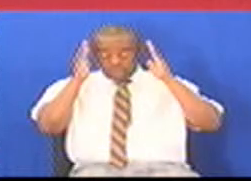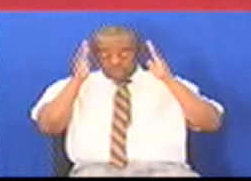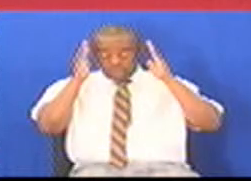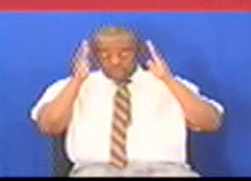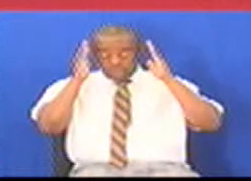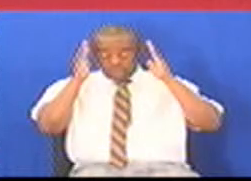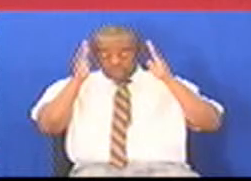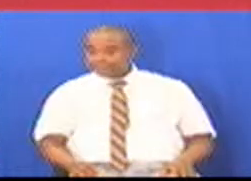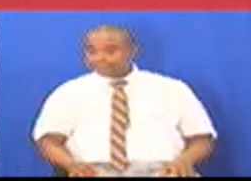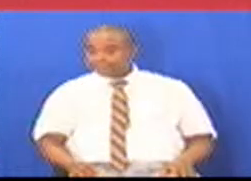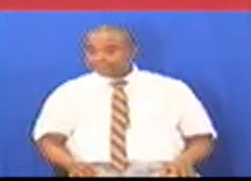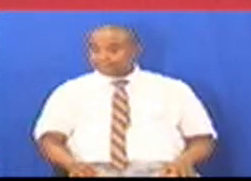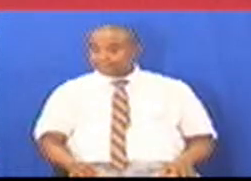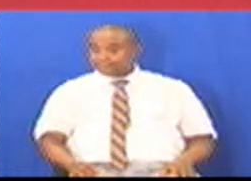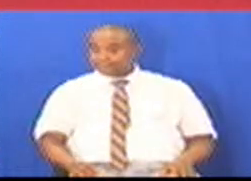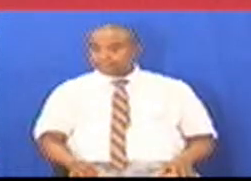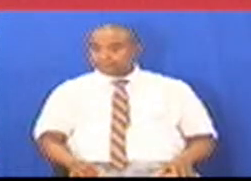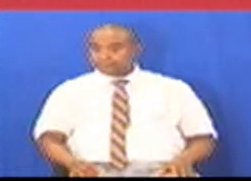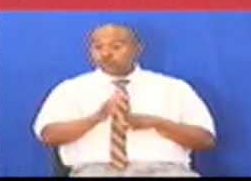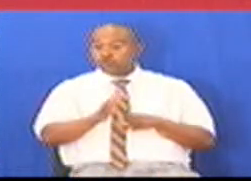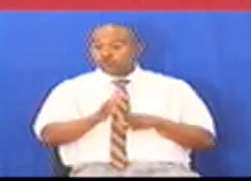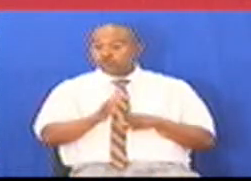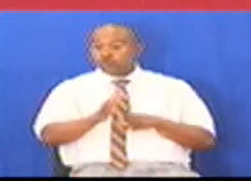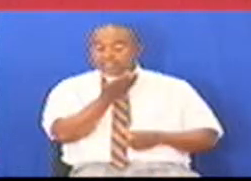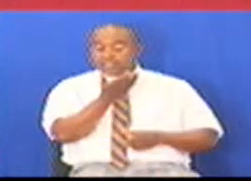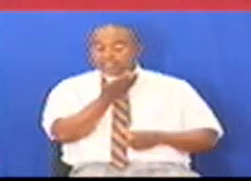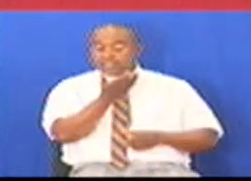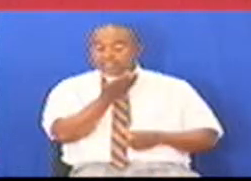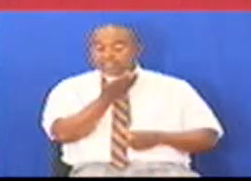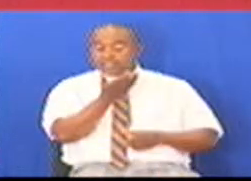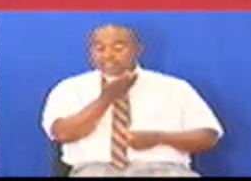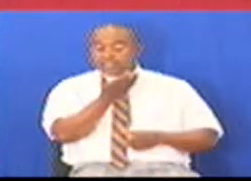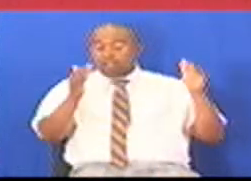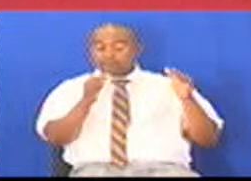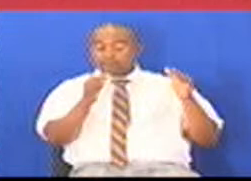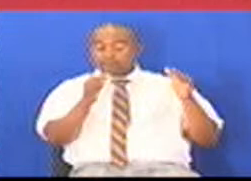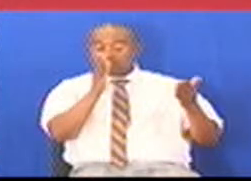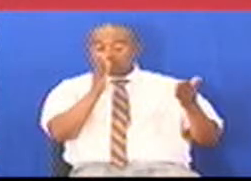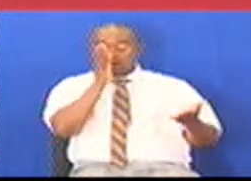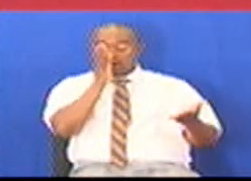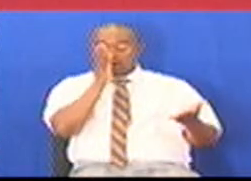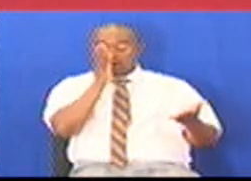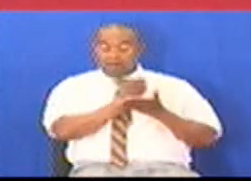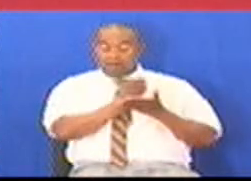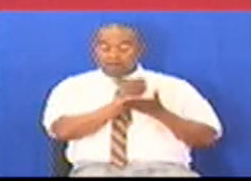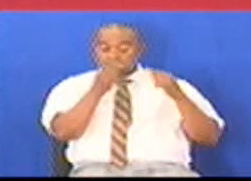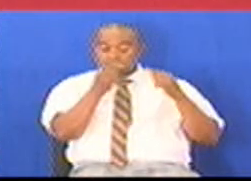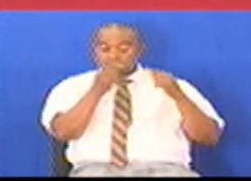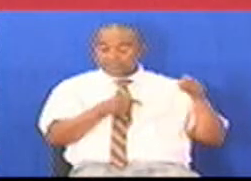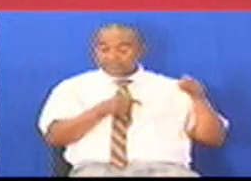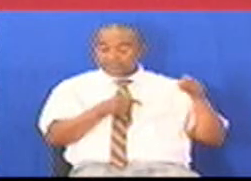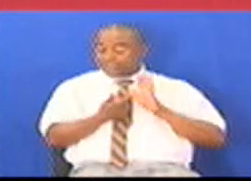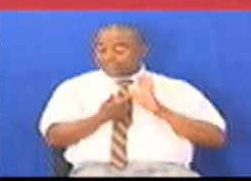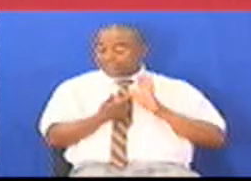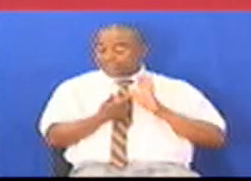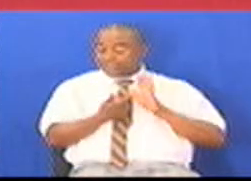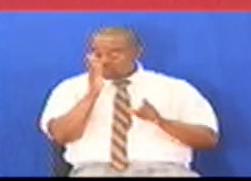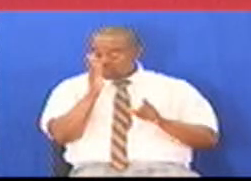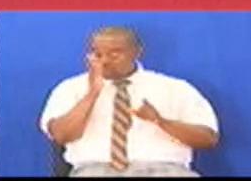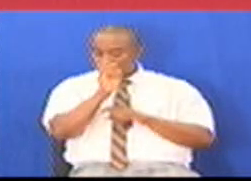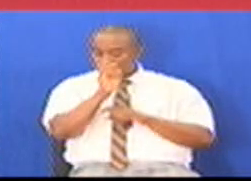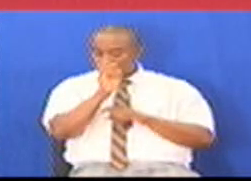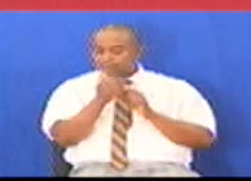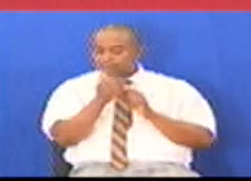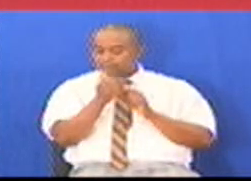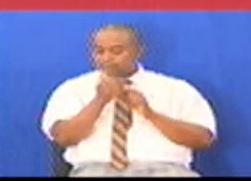katika kufanya tathmini hiyo, kambi rasmi ya upinzani bungeni itaonesha hali ilivyokuwa mwaka 2015 wakati